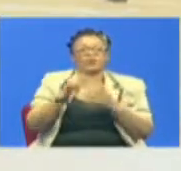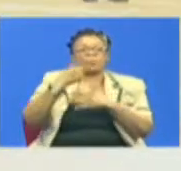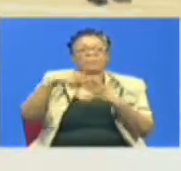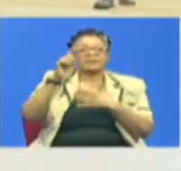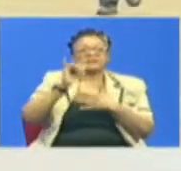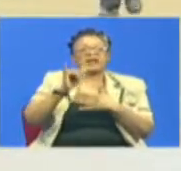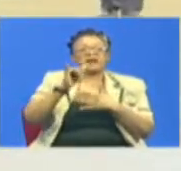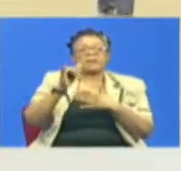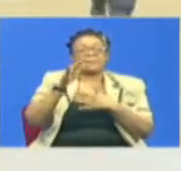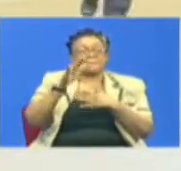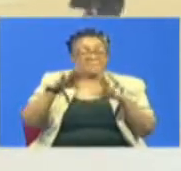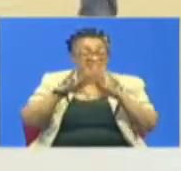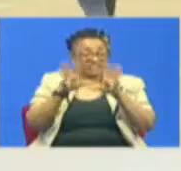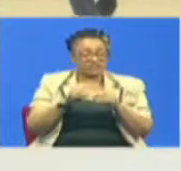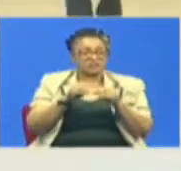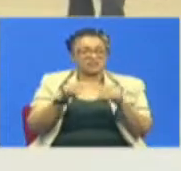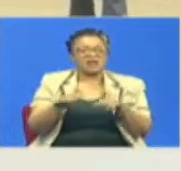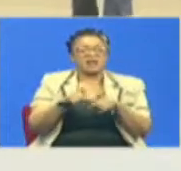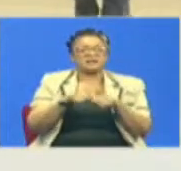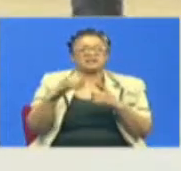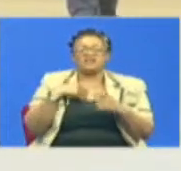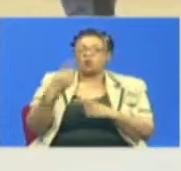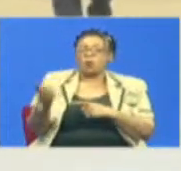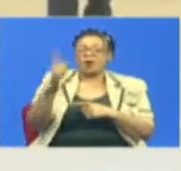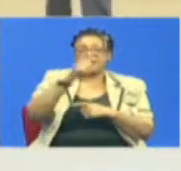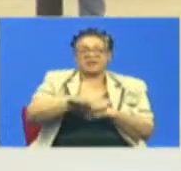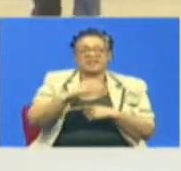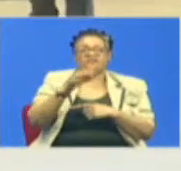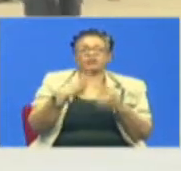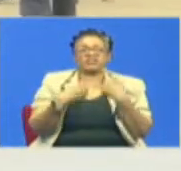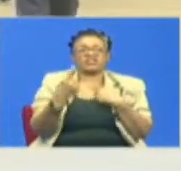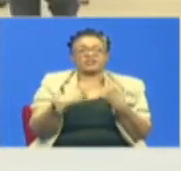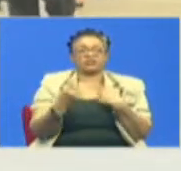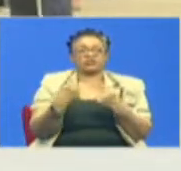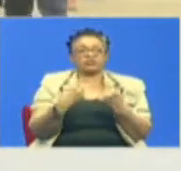ziada ikiwa limebaki na siku moja pekee ya majadiliano.